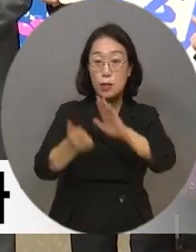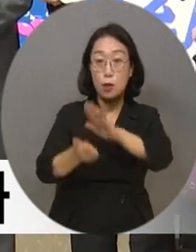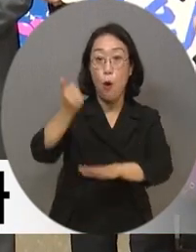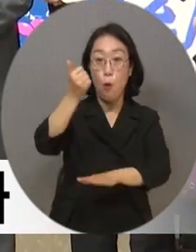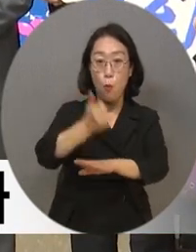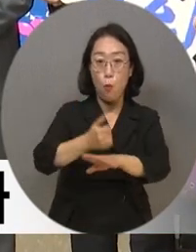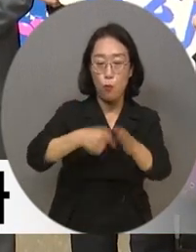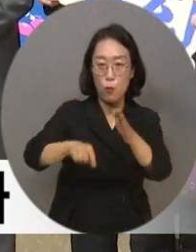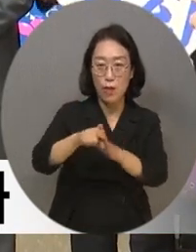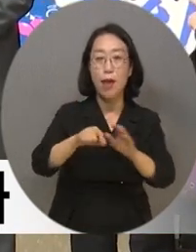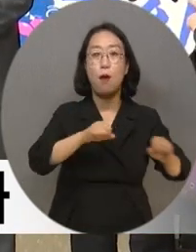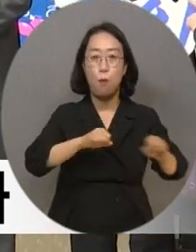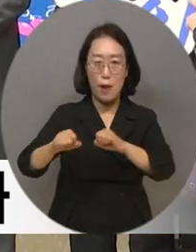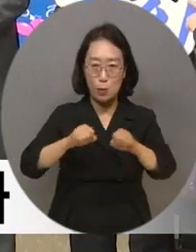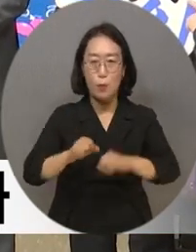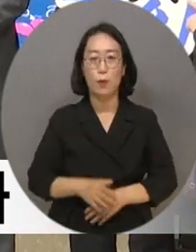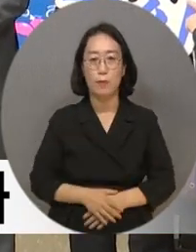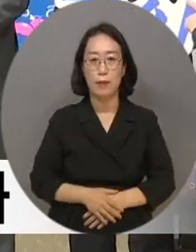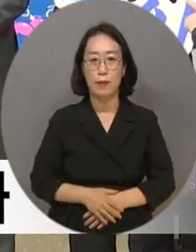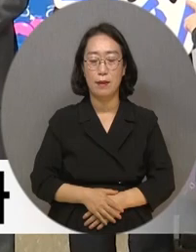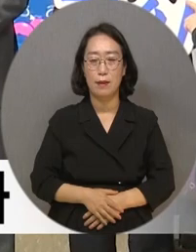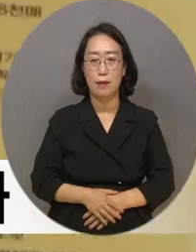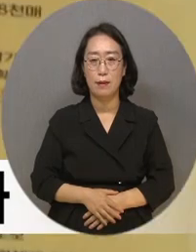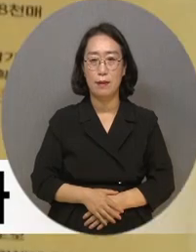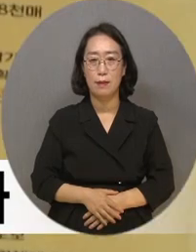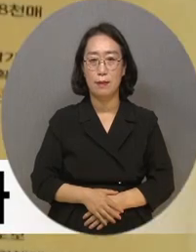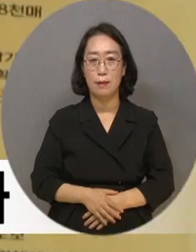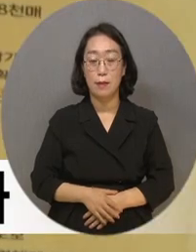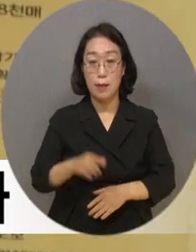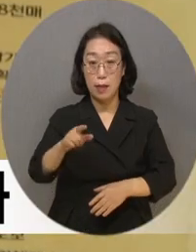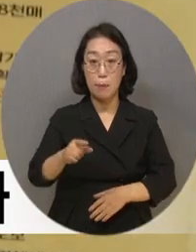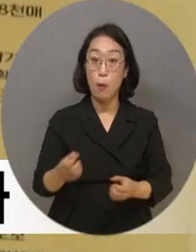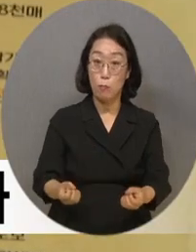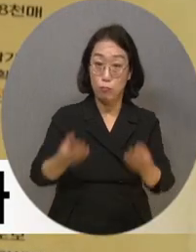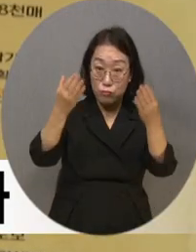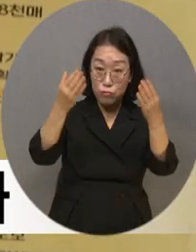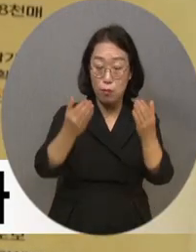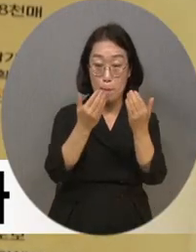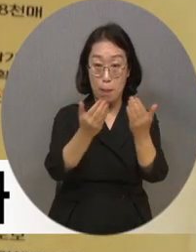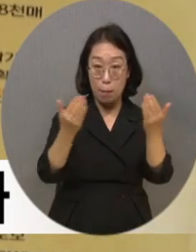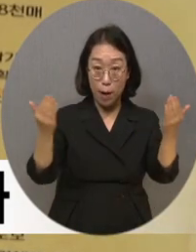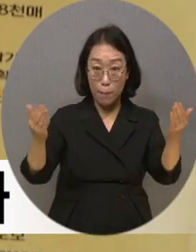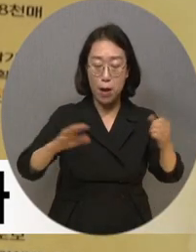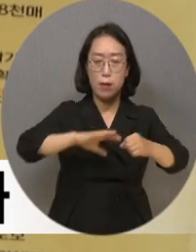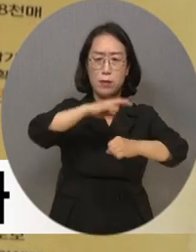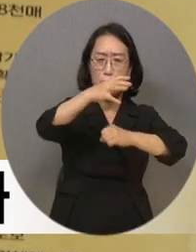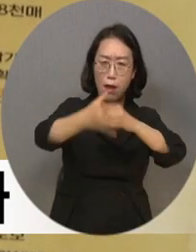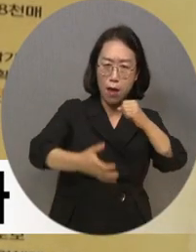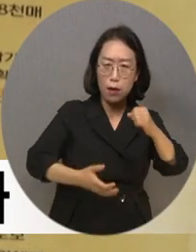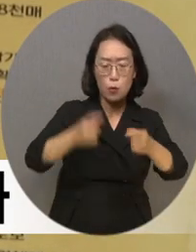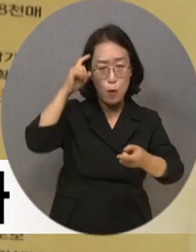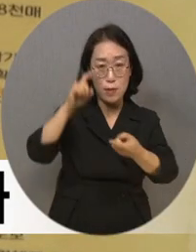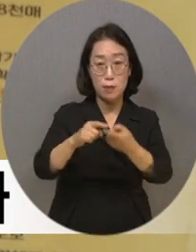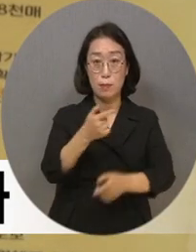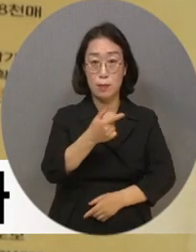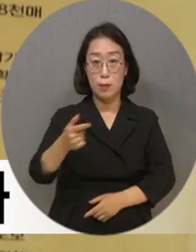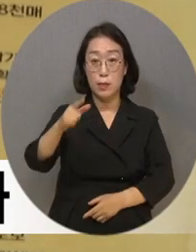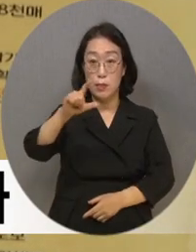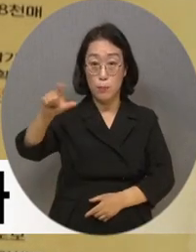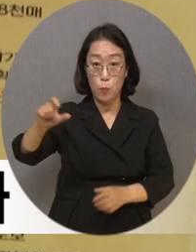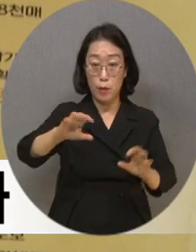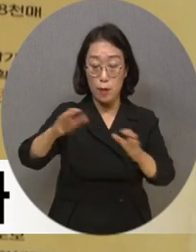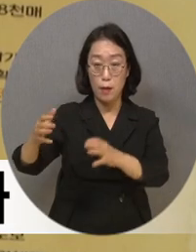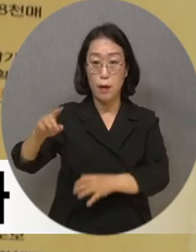본격 담금질에 들어갔습니다. 이번 행사에는 세계적으로 주목받는 15개국